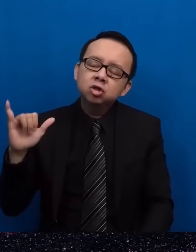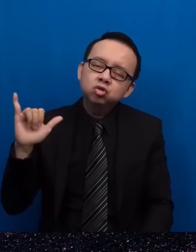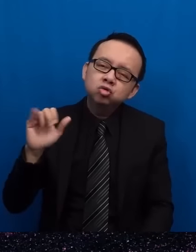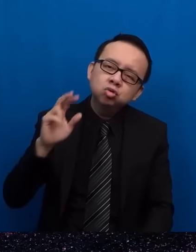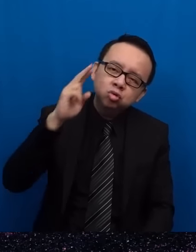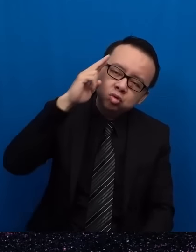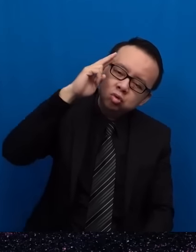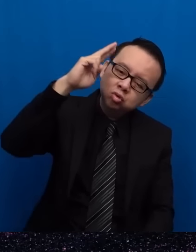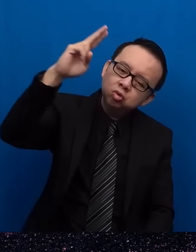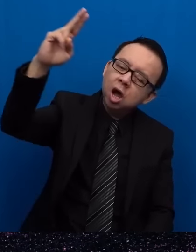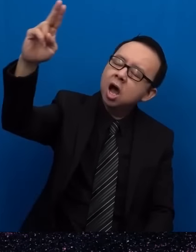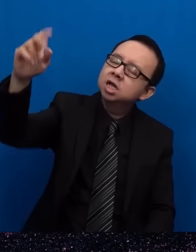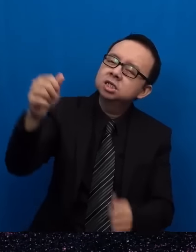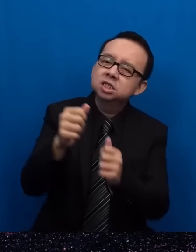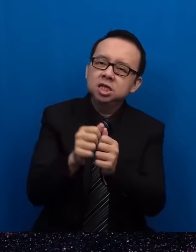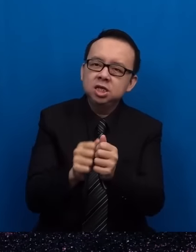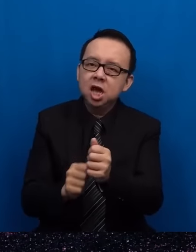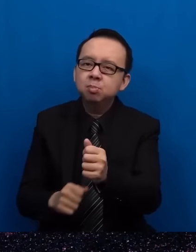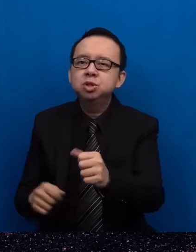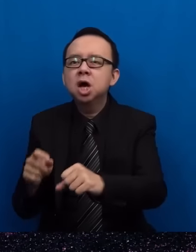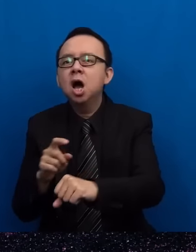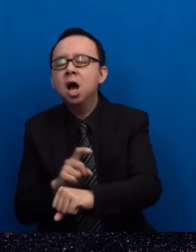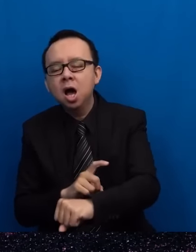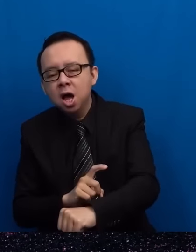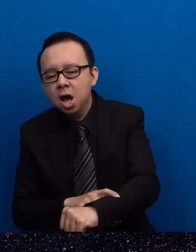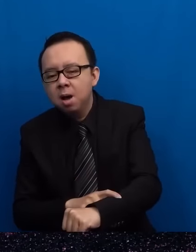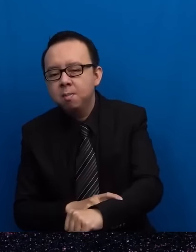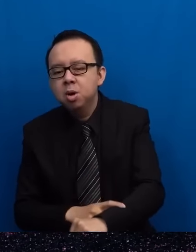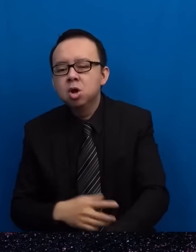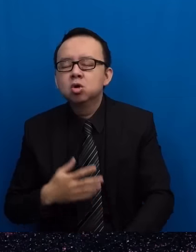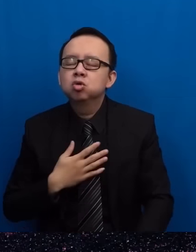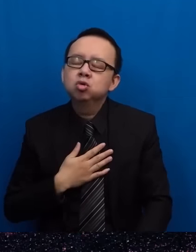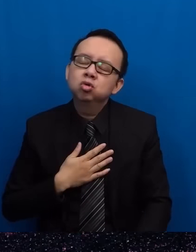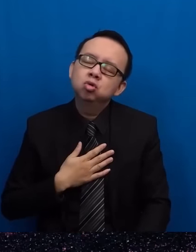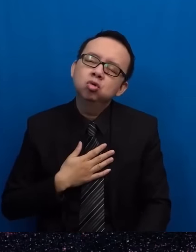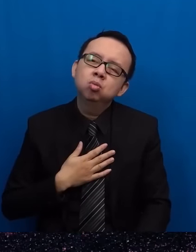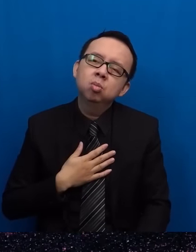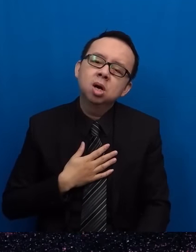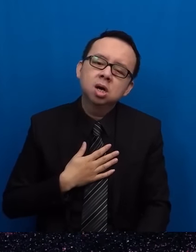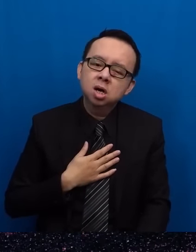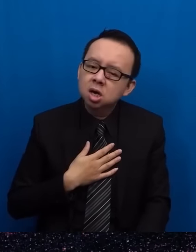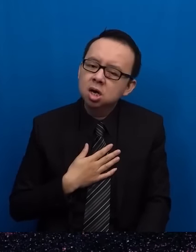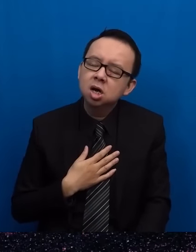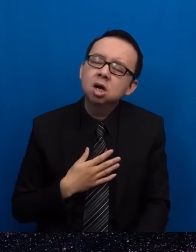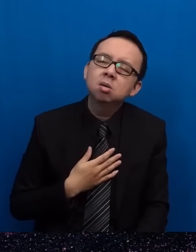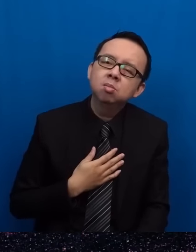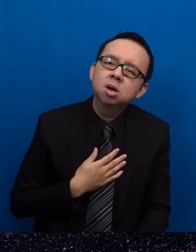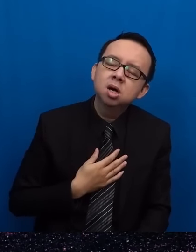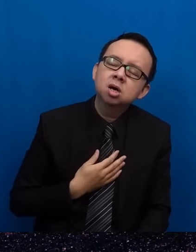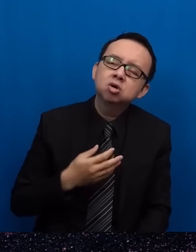Ya Tuhan, tiap jam ku